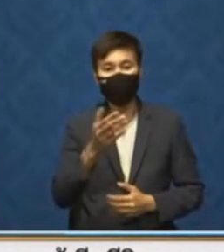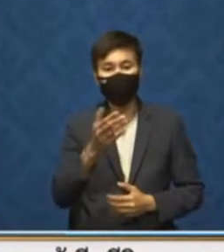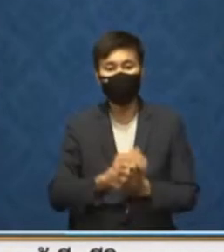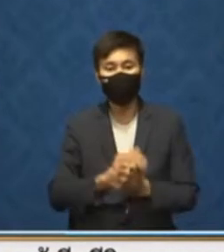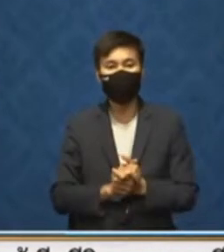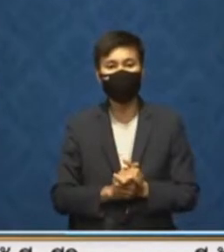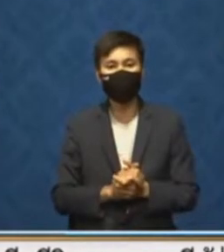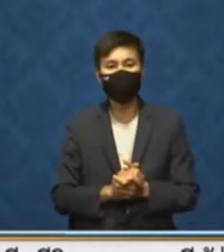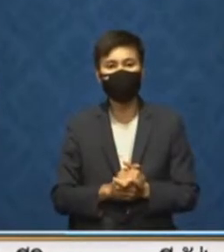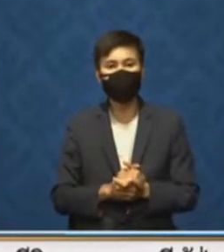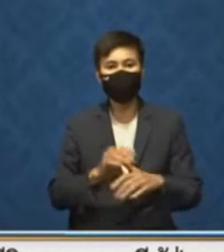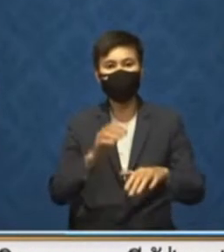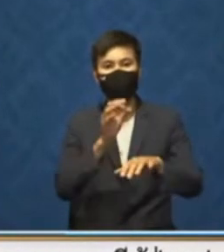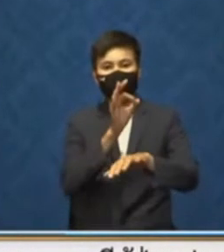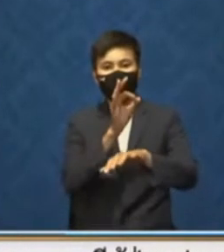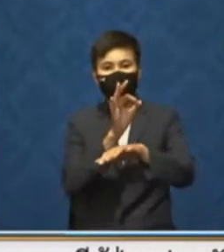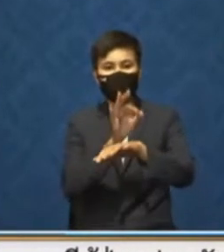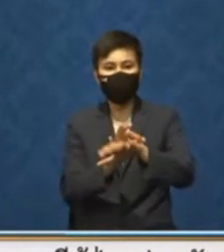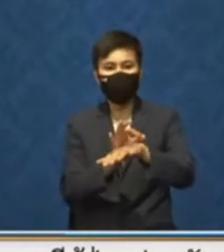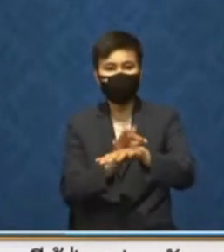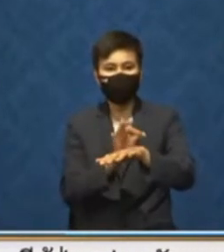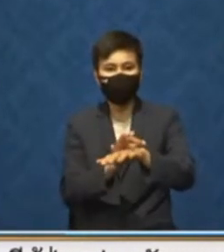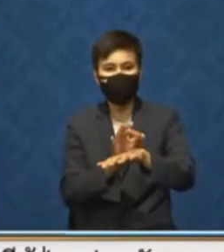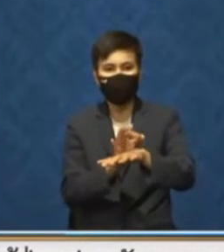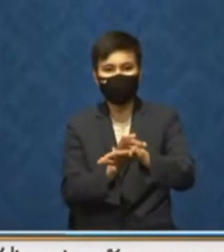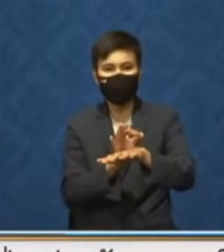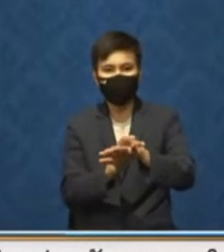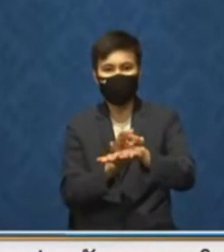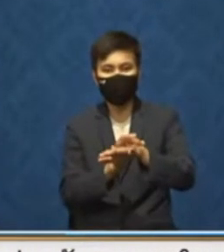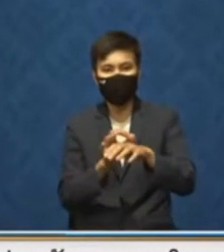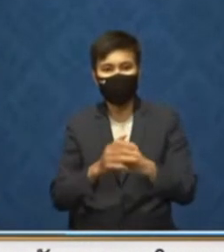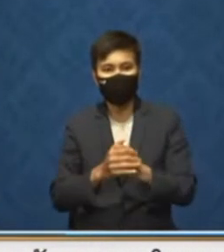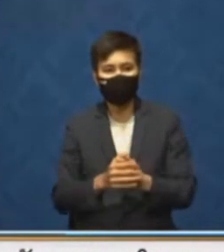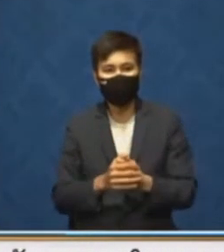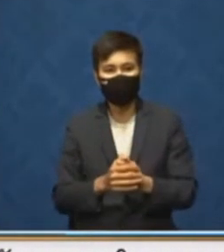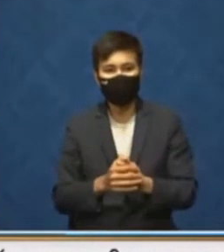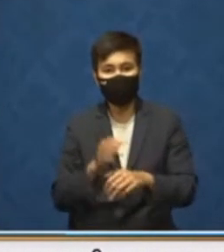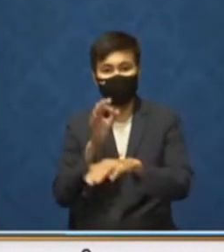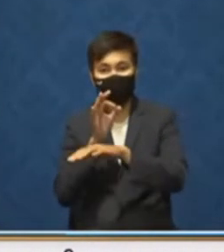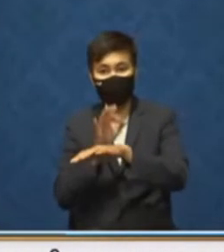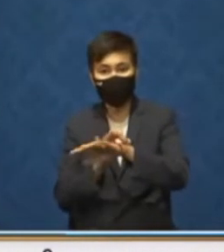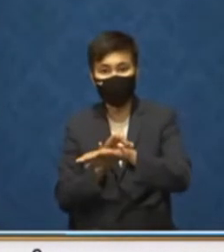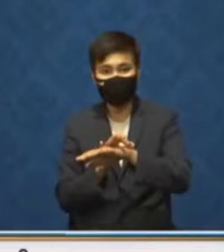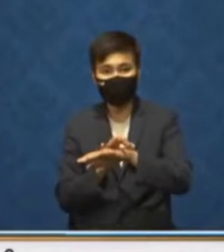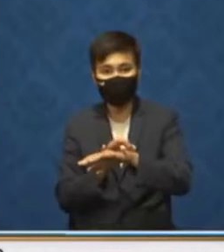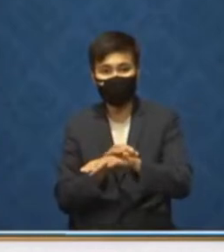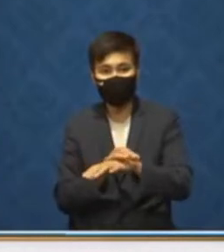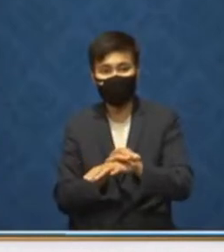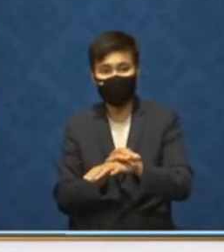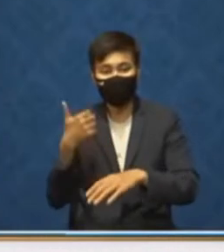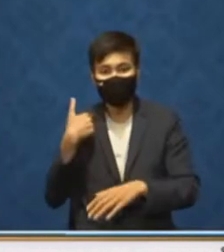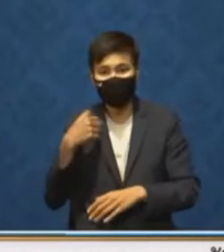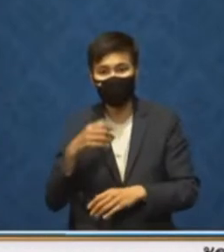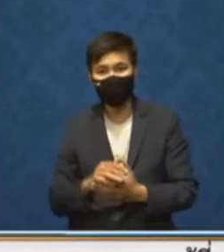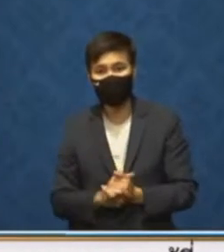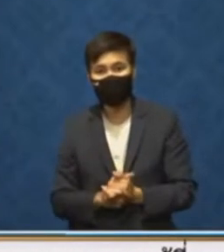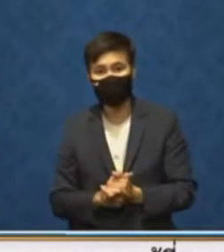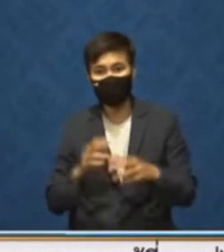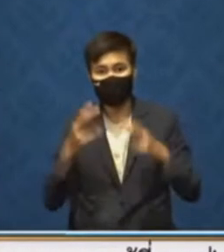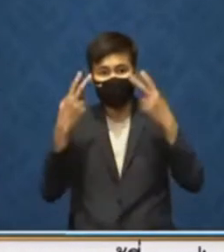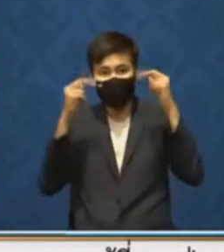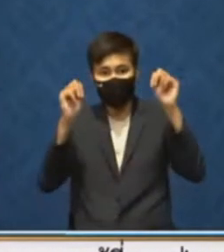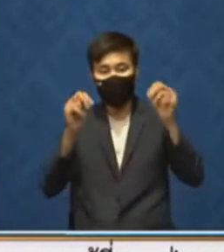แล้วก็บอยเรือดำน้ำมีอาณาจักรเค้ามีอะไรบ้างครับที่จะมาดีแทค 1โทษครับ